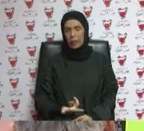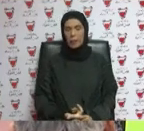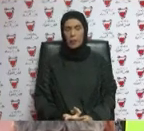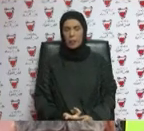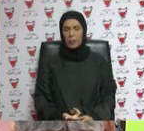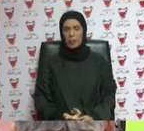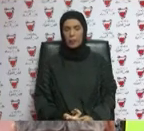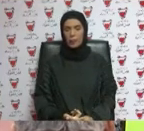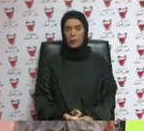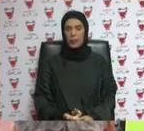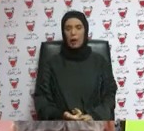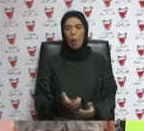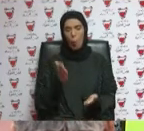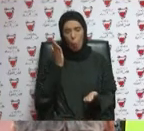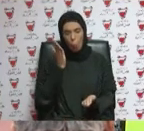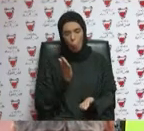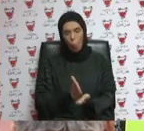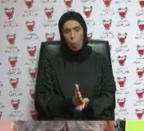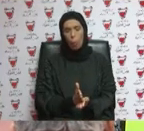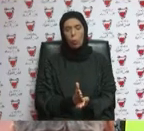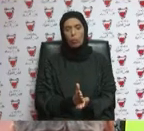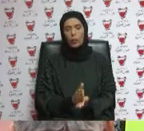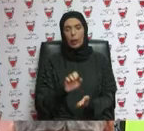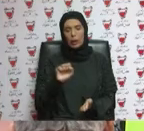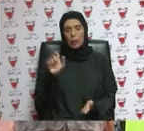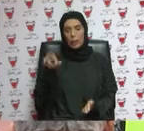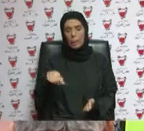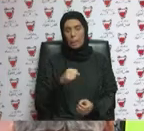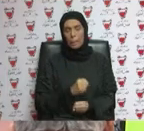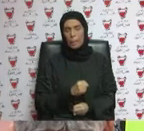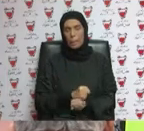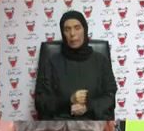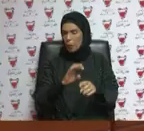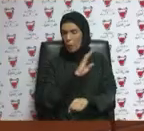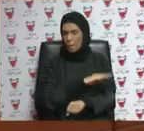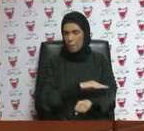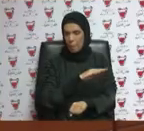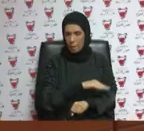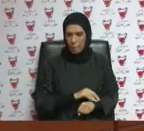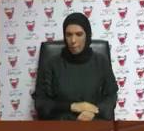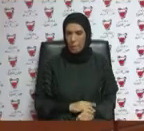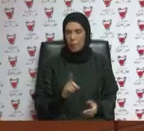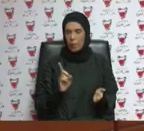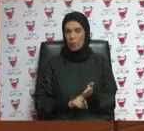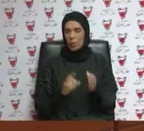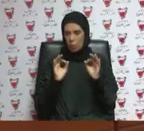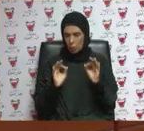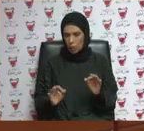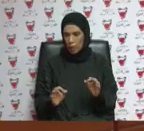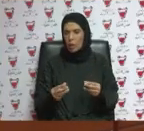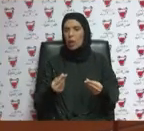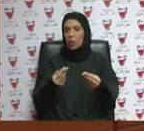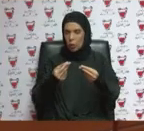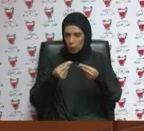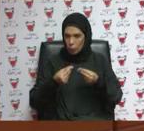في نفوس الناس، وهذه المبادرات لا تقارن بأي مبادرة تقدمت بها أي دولة